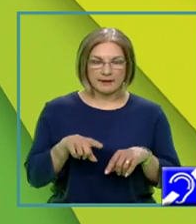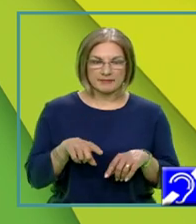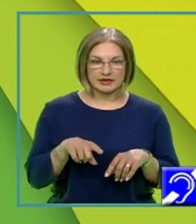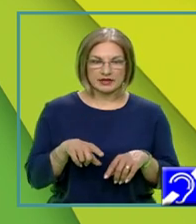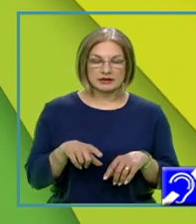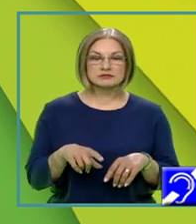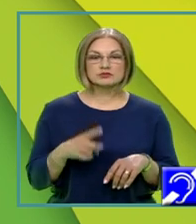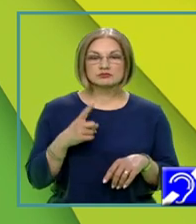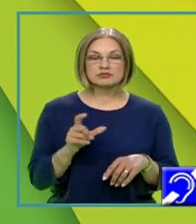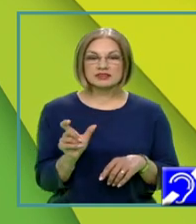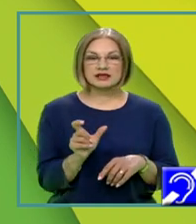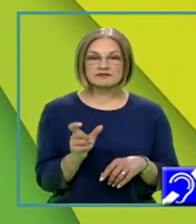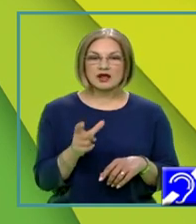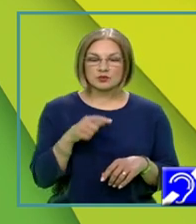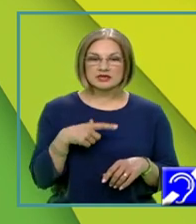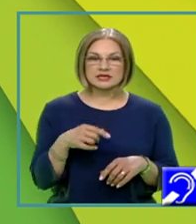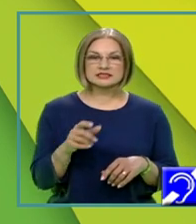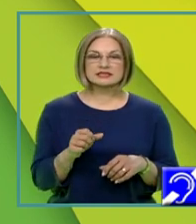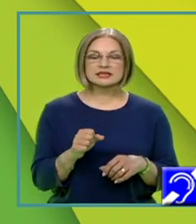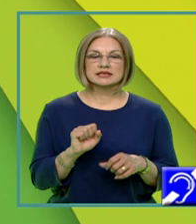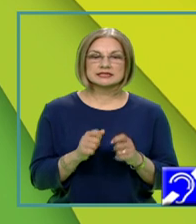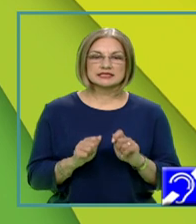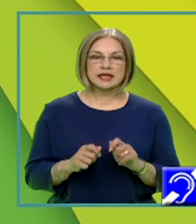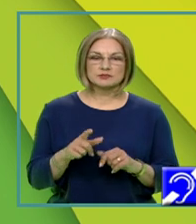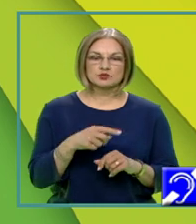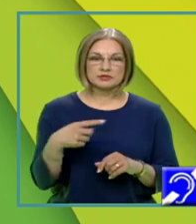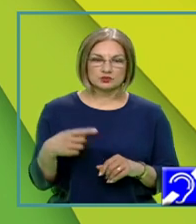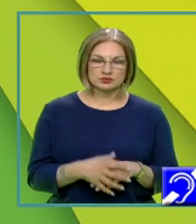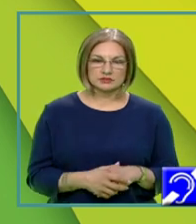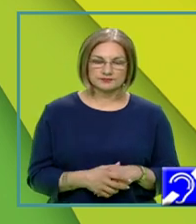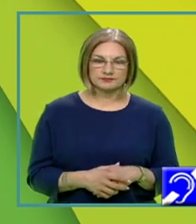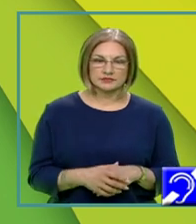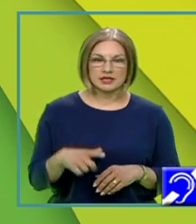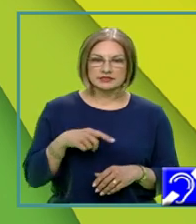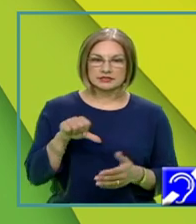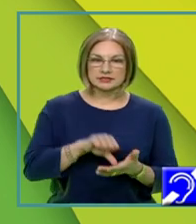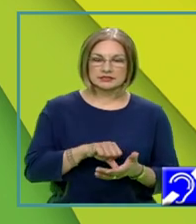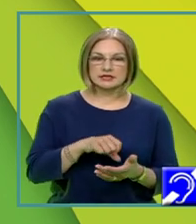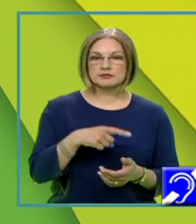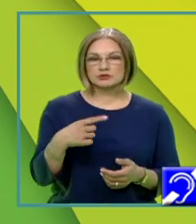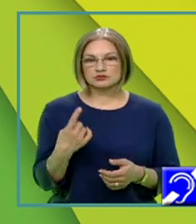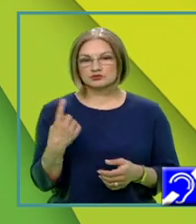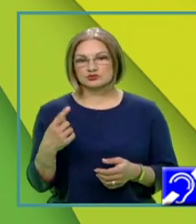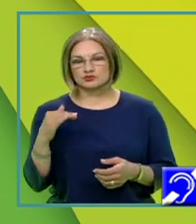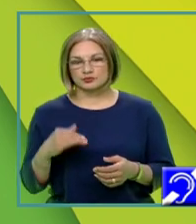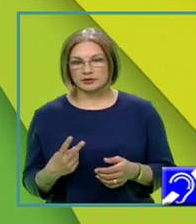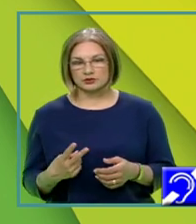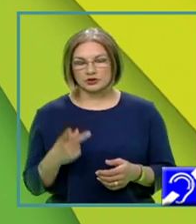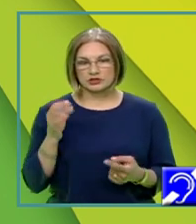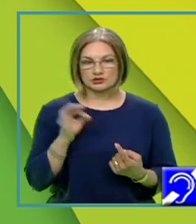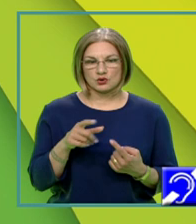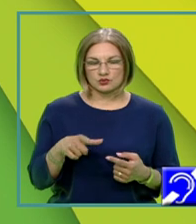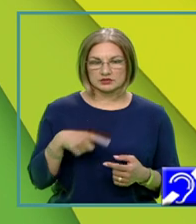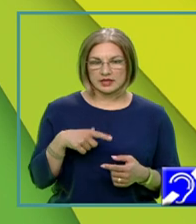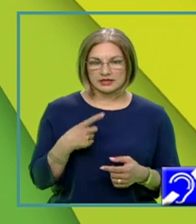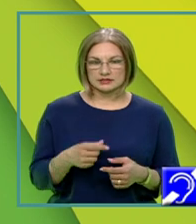semn intervalul în care avem semnul minus și observăm că semnul minus se află între minus 1 și 1 pe 2 ceea ce înseamnă că soluția inecuației